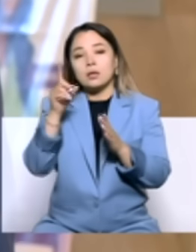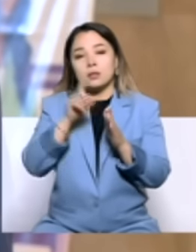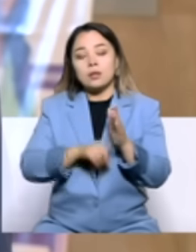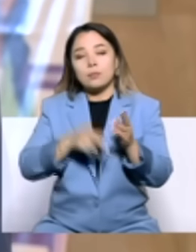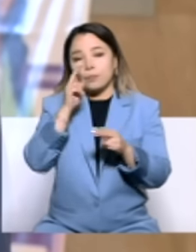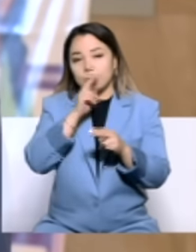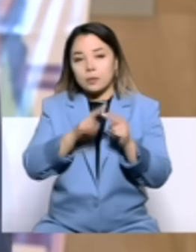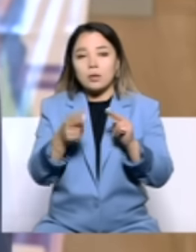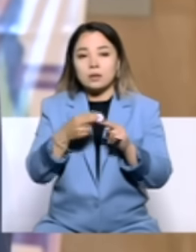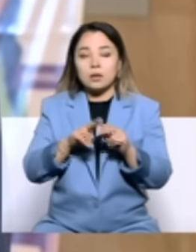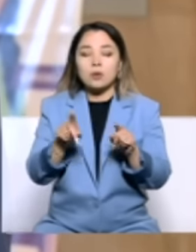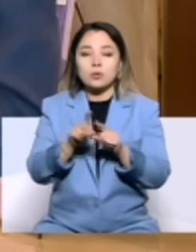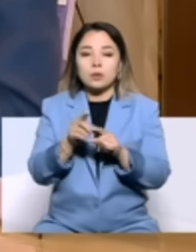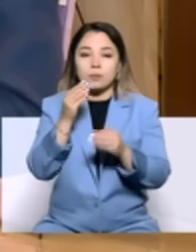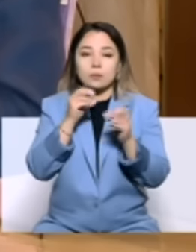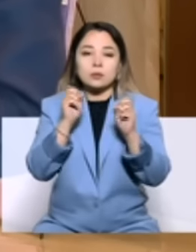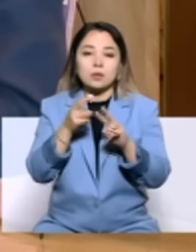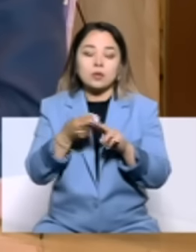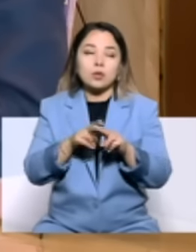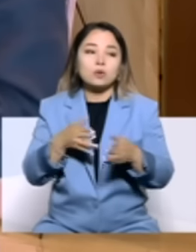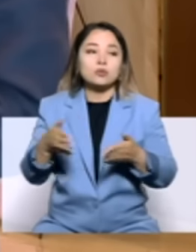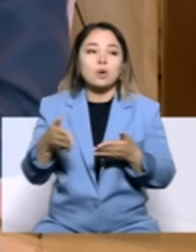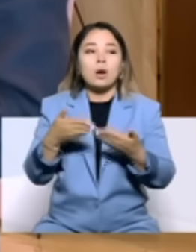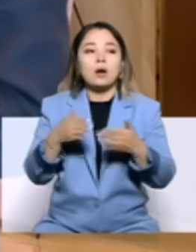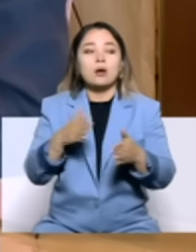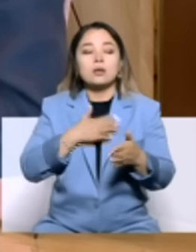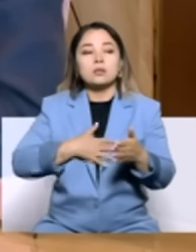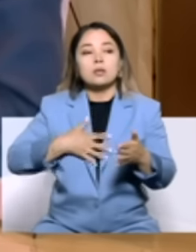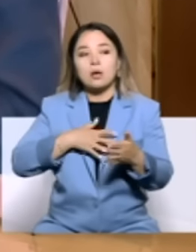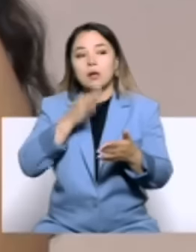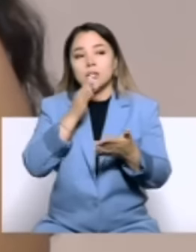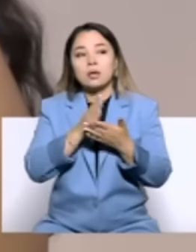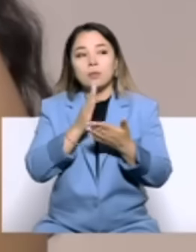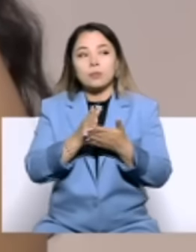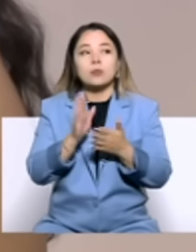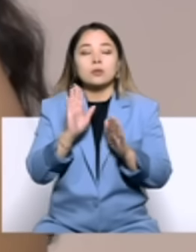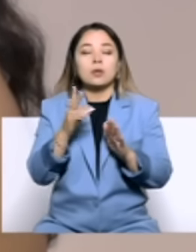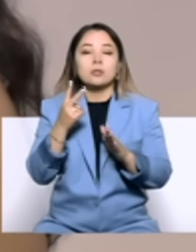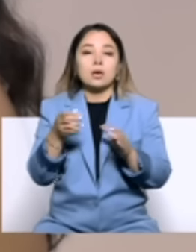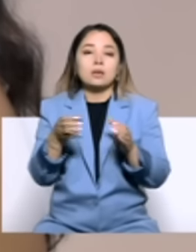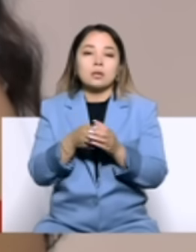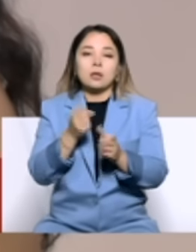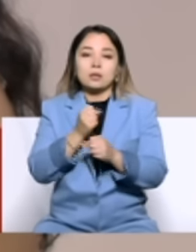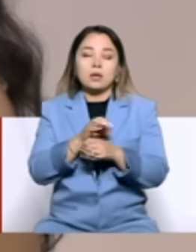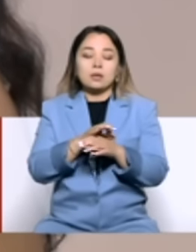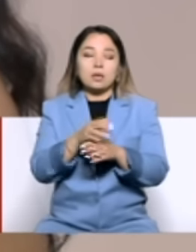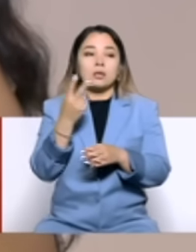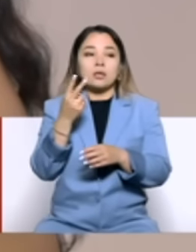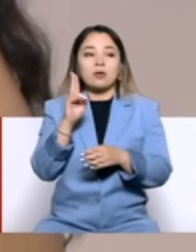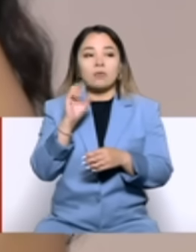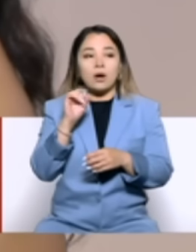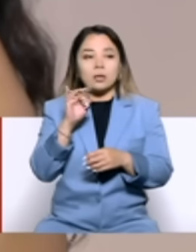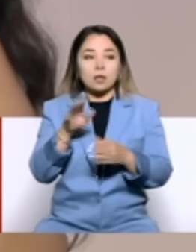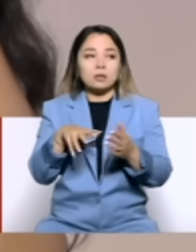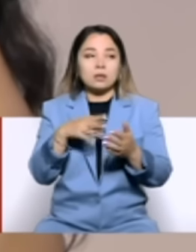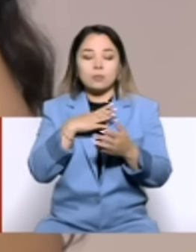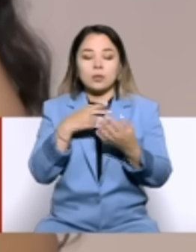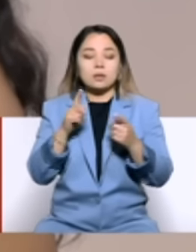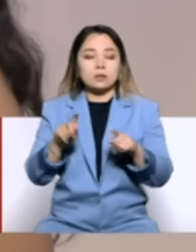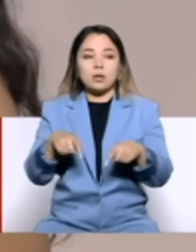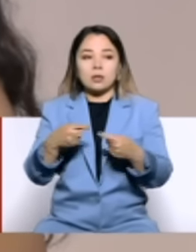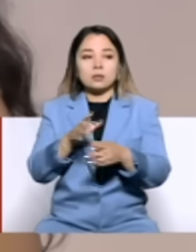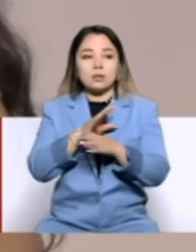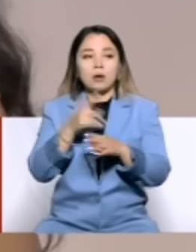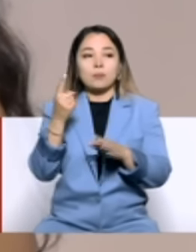жоғалтып, көлеңкелі экономикаға жол ашама деп алаңдайды. Тек қана 2 квартал ғана өтті. Ито 2-ші кварталдың отчетін біз әлі тапсырған емеспіз.